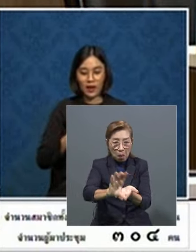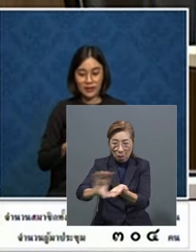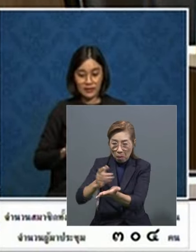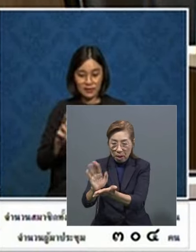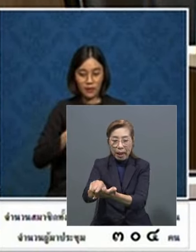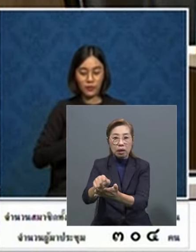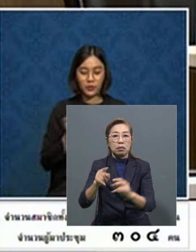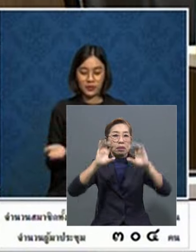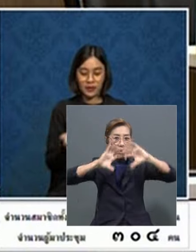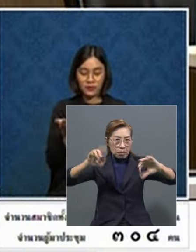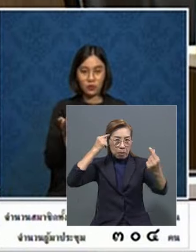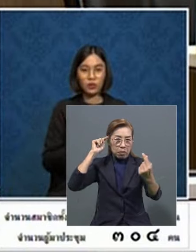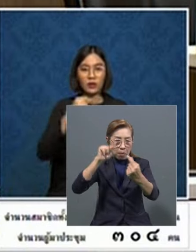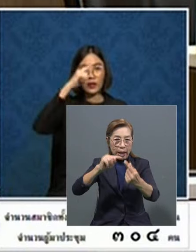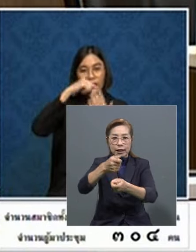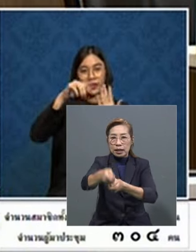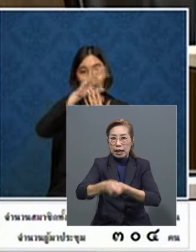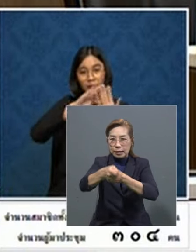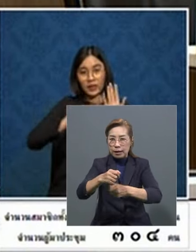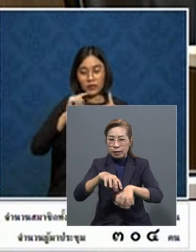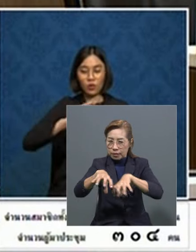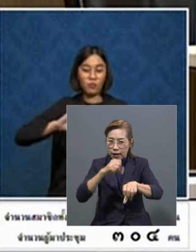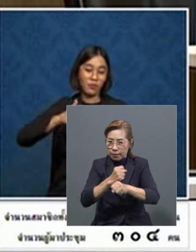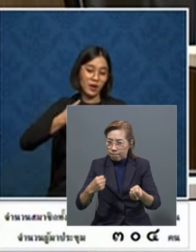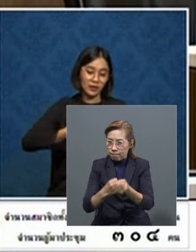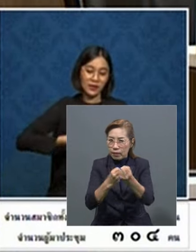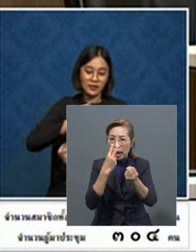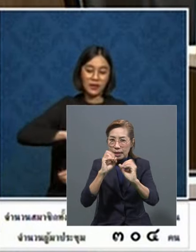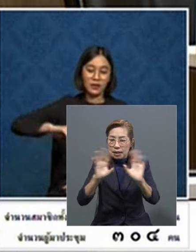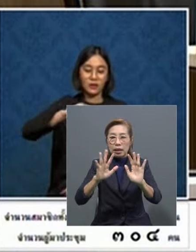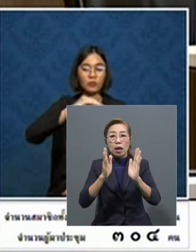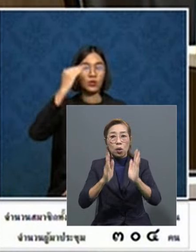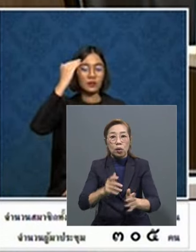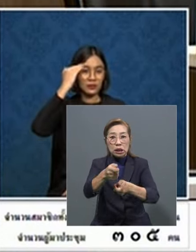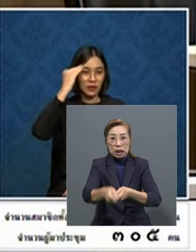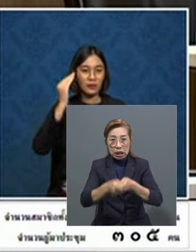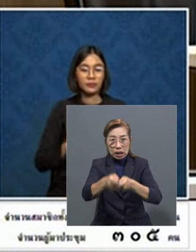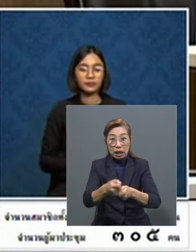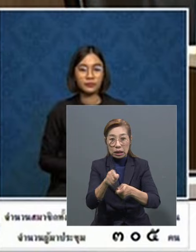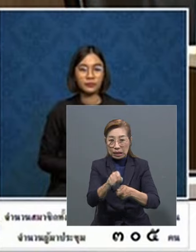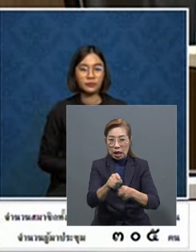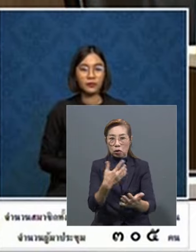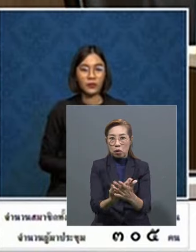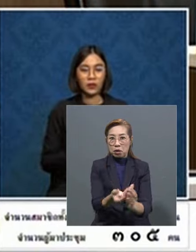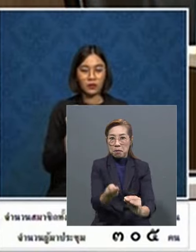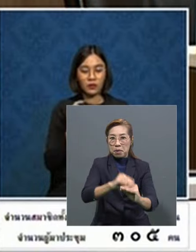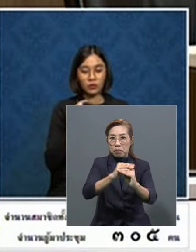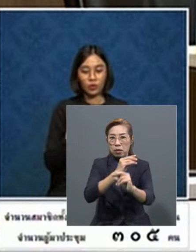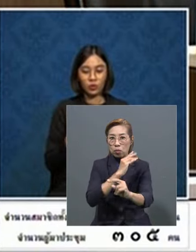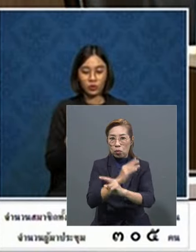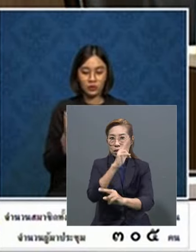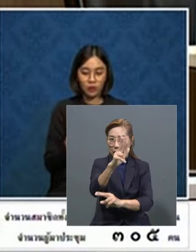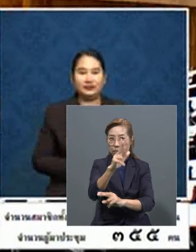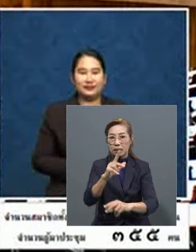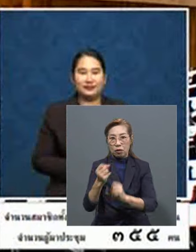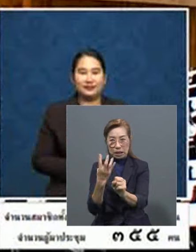ต้องการขับเคลื่อนด้านการเกษตรที่เป็นรูปธรรมเพื่อให้พี่น้องเกษตรกรมีรายได้3เท่าใน4ปีซึ่งต้องมีการวางแผนในระ